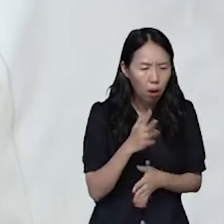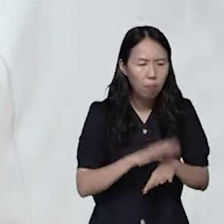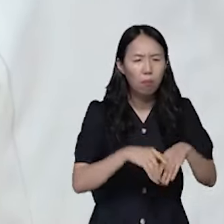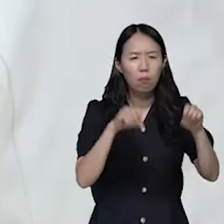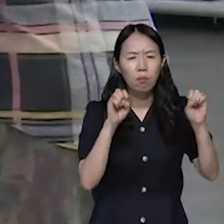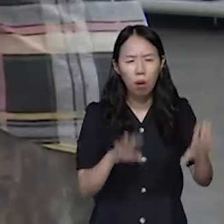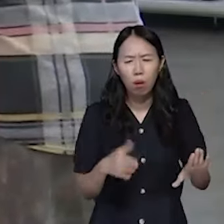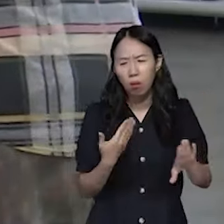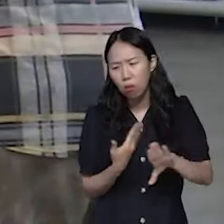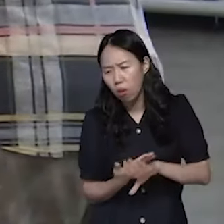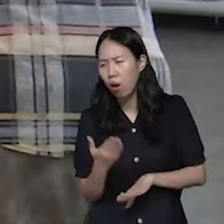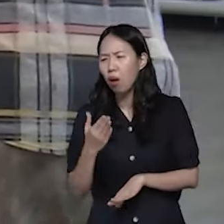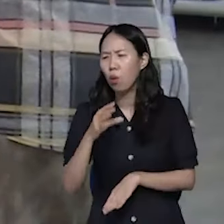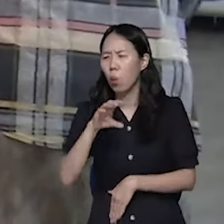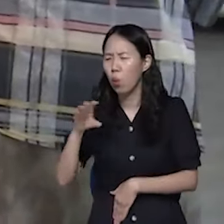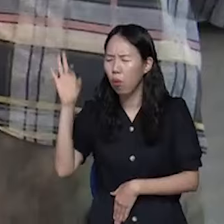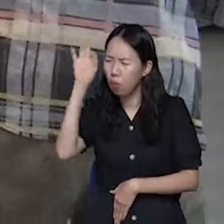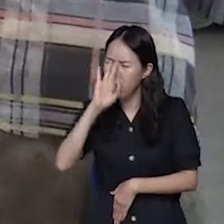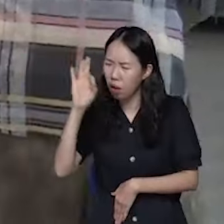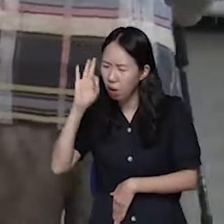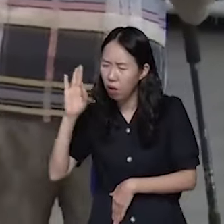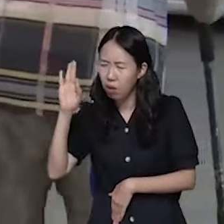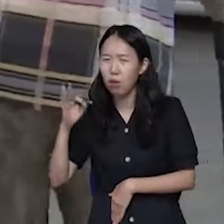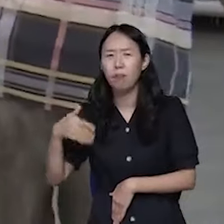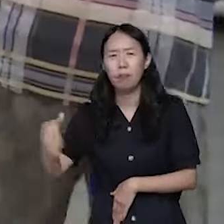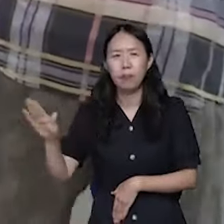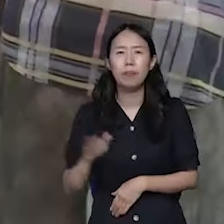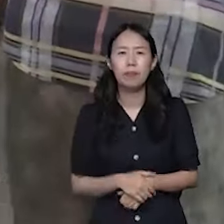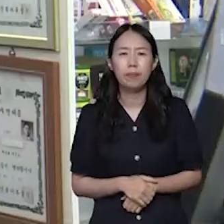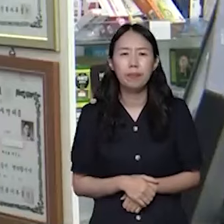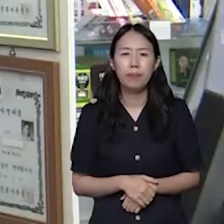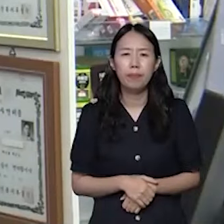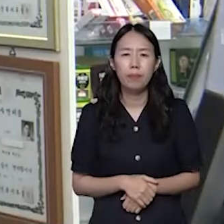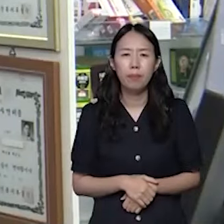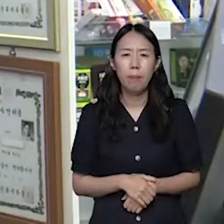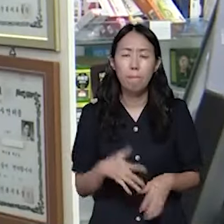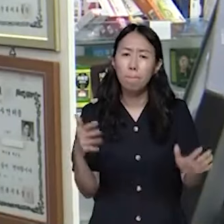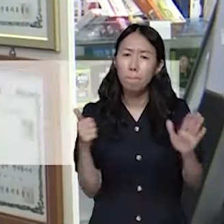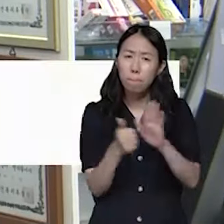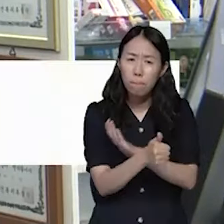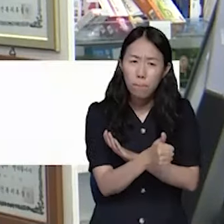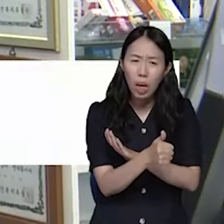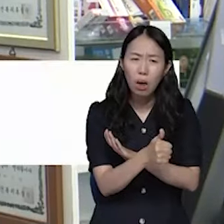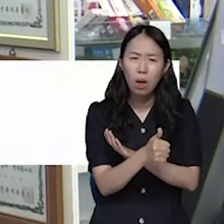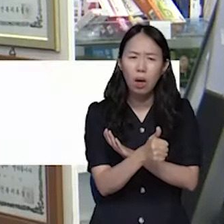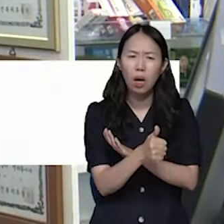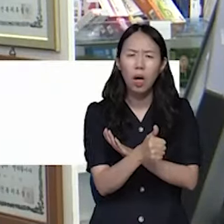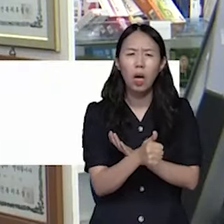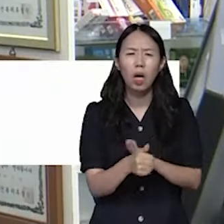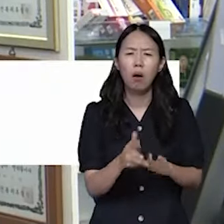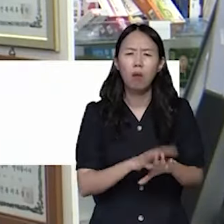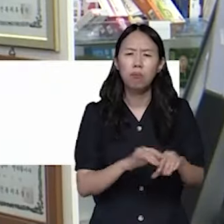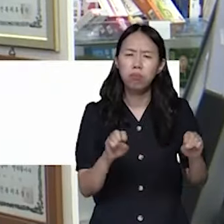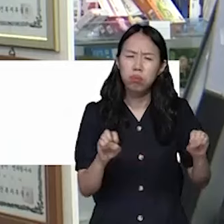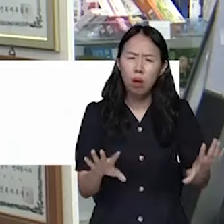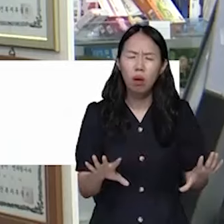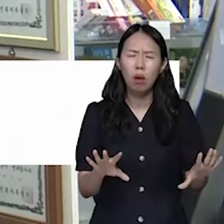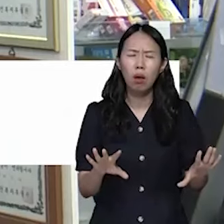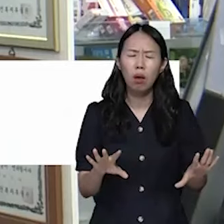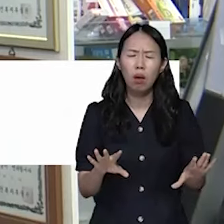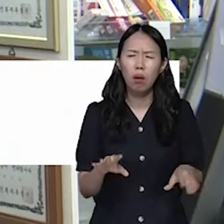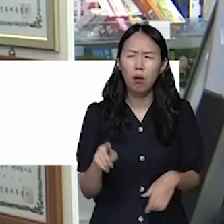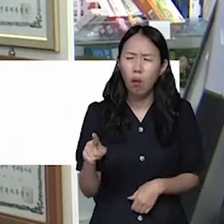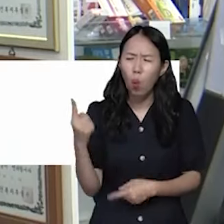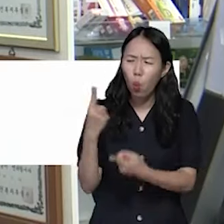재고가 있는 약국을 찾아서 발길을 되돌리기도 합니다. 재고 없어서 오시는 경우에 아무래도 연령이